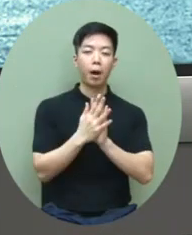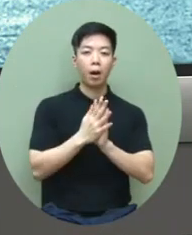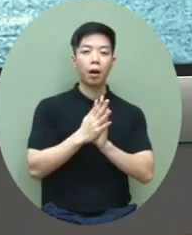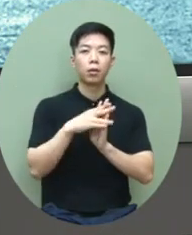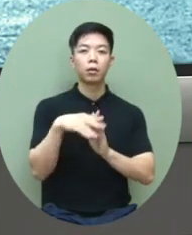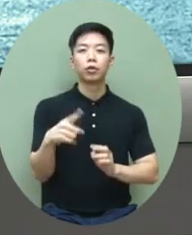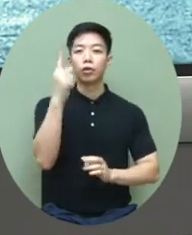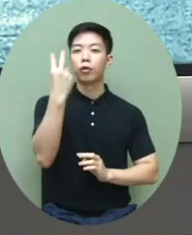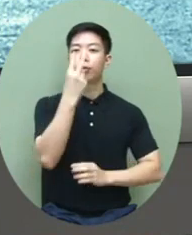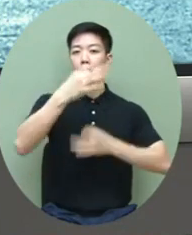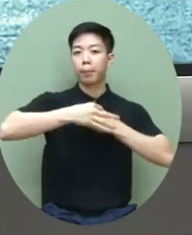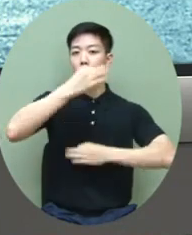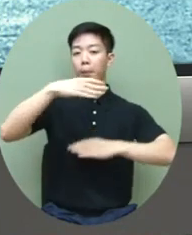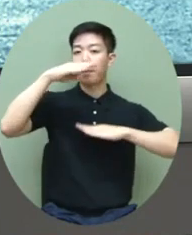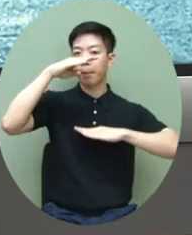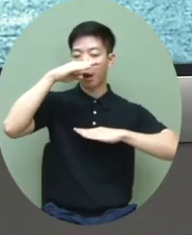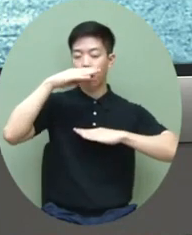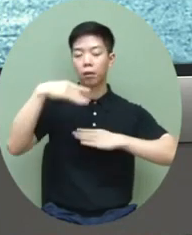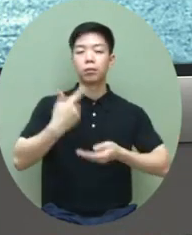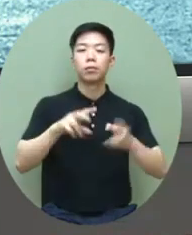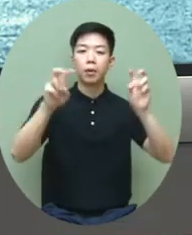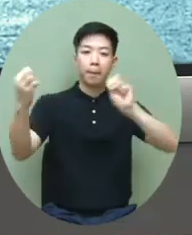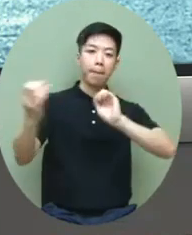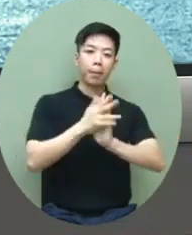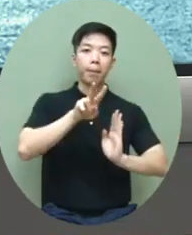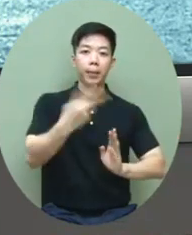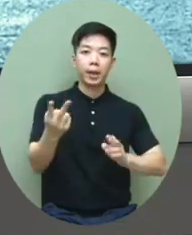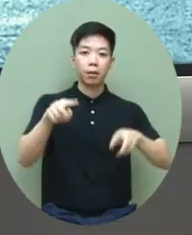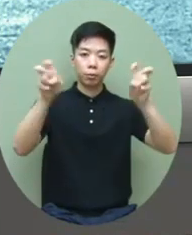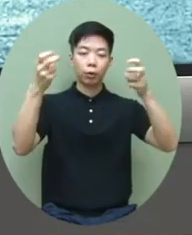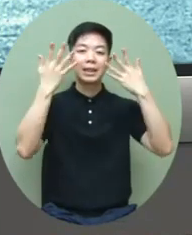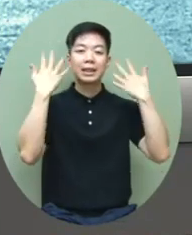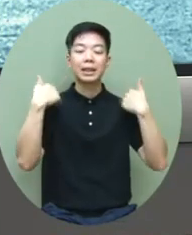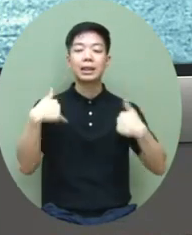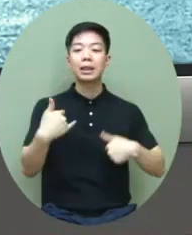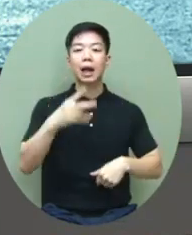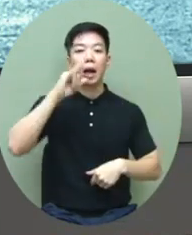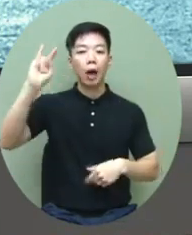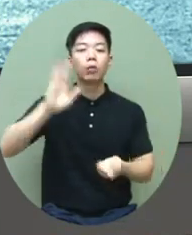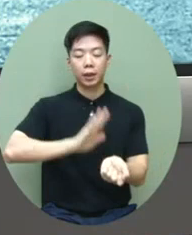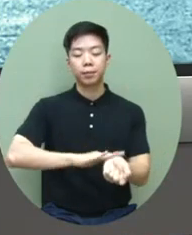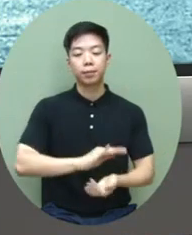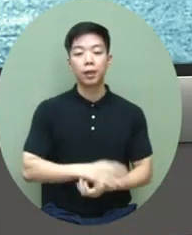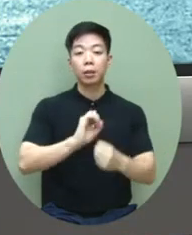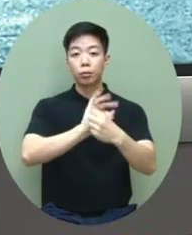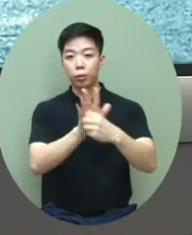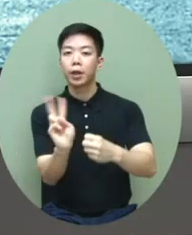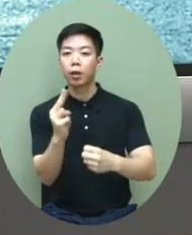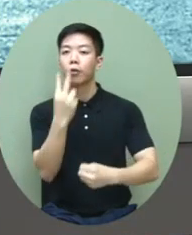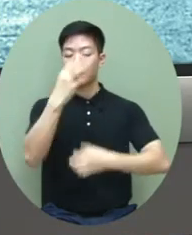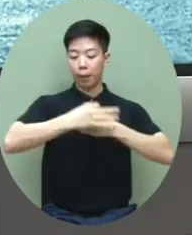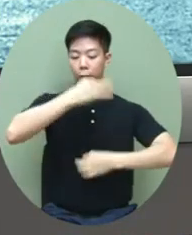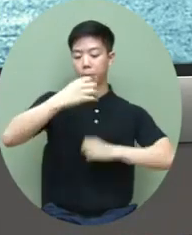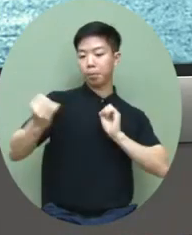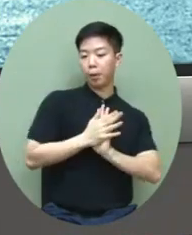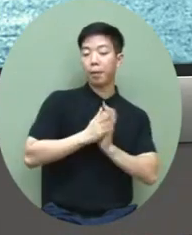機會呢係會引致呢啲思考症嘅。新冠病毒都係病毒嚟嘅，都係一個呼吸道嘅病毒啦，